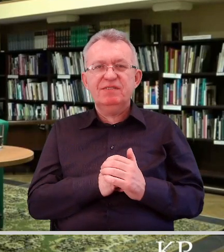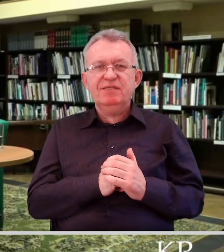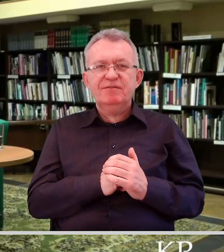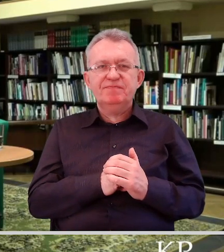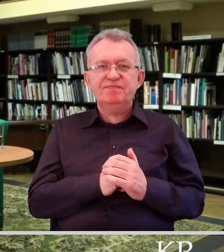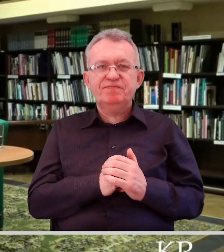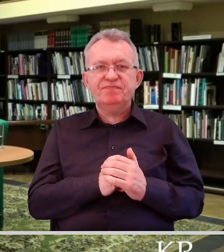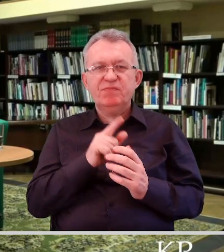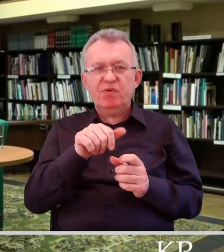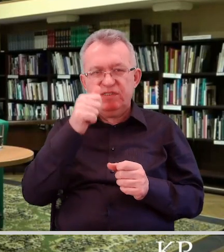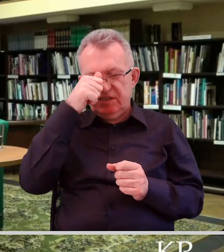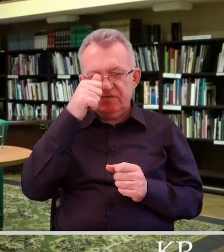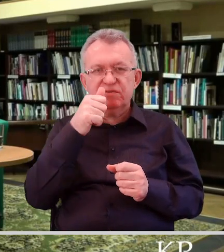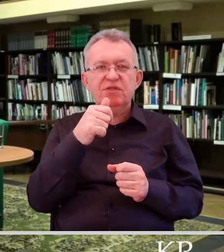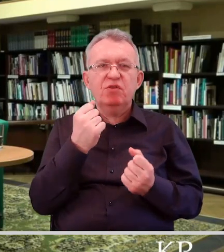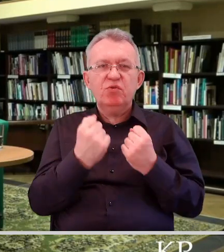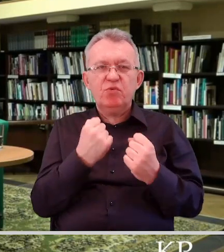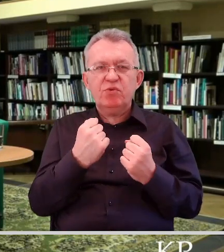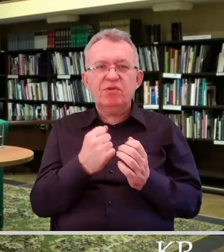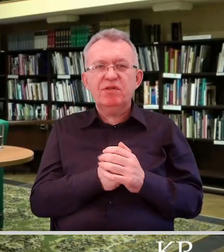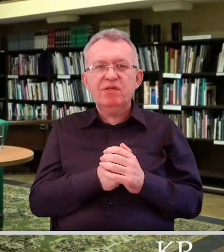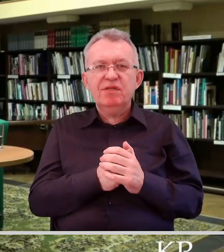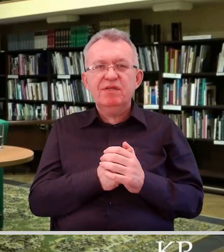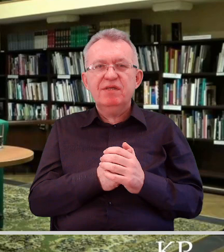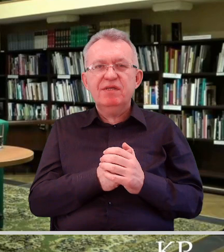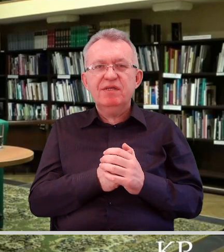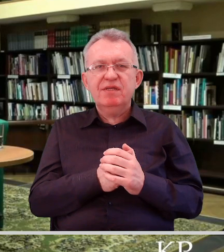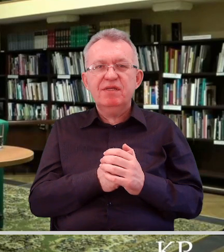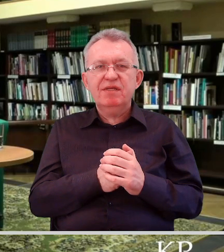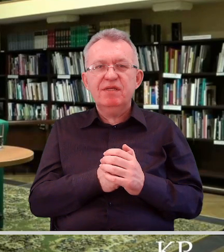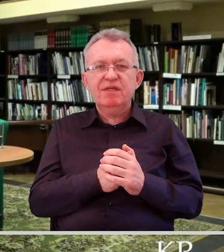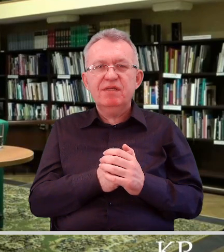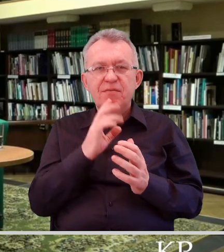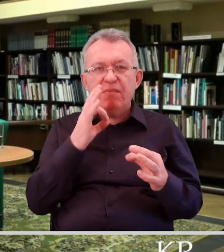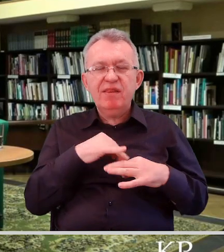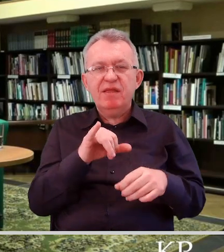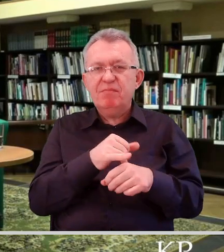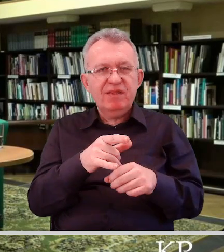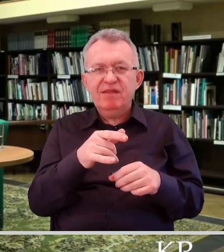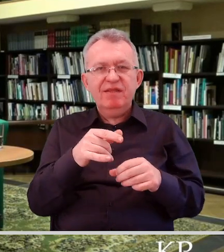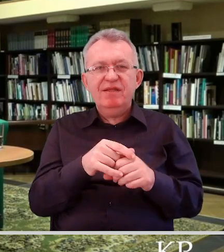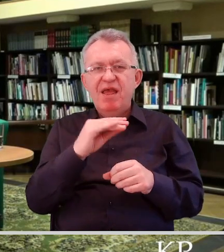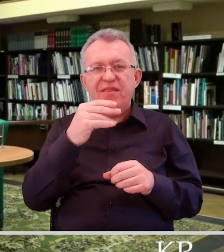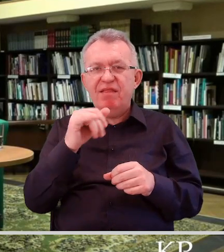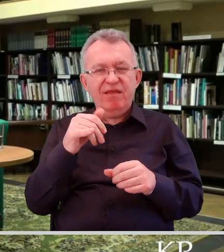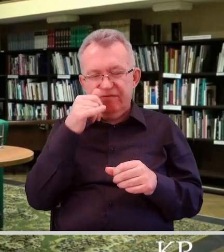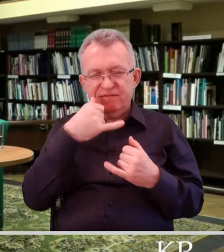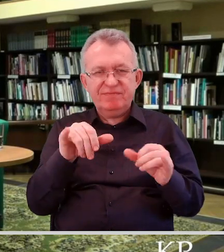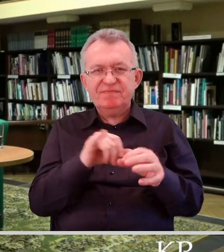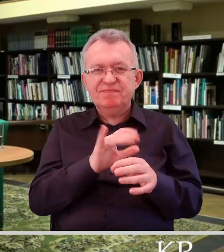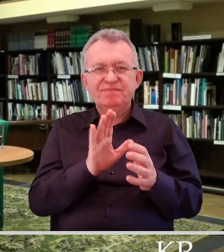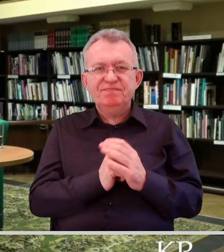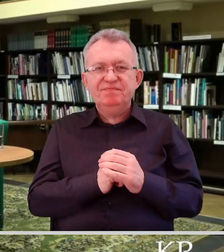No to jest takie nazwisko, że już trudno by było... A, przepraszam, jak pani ma na imię? Może... To nie był Edyta u mnie.